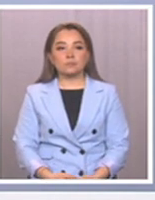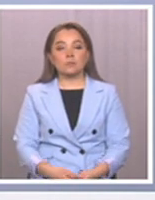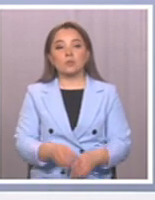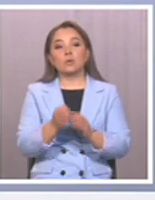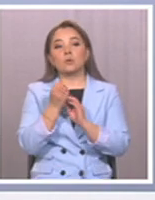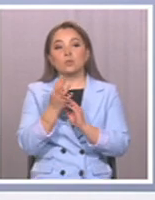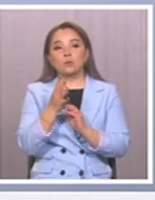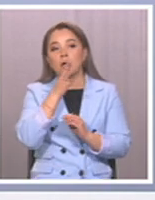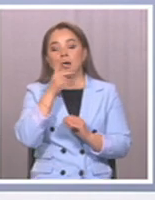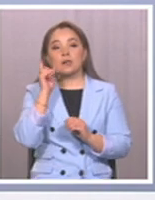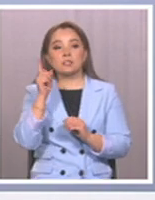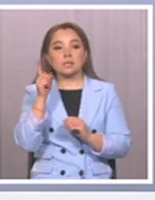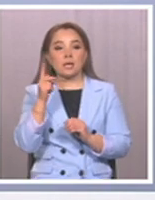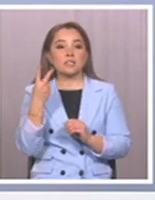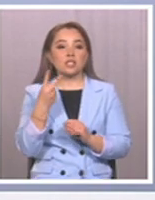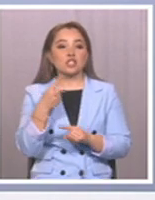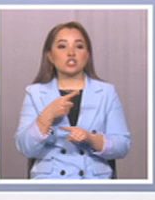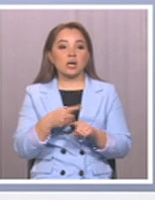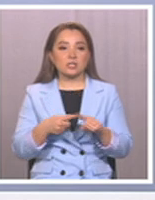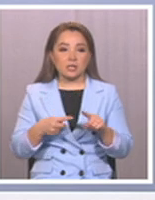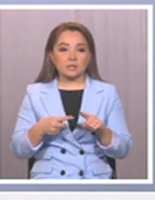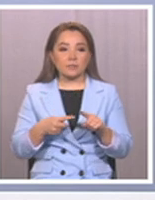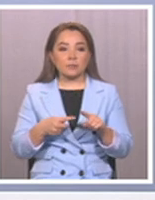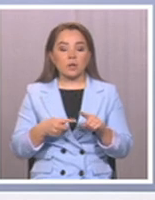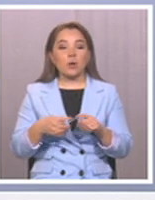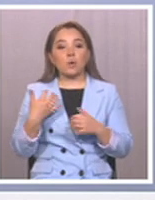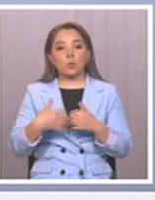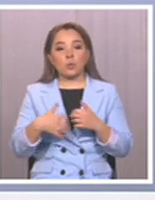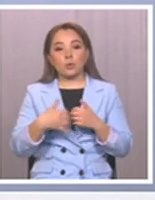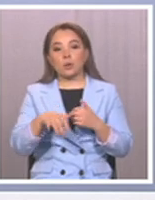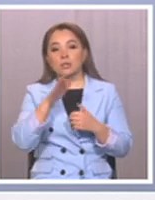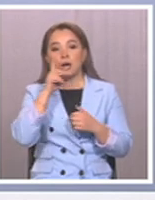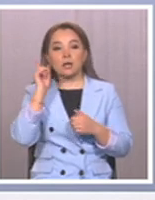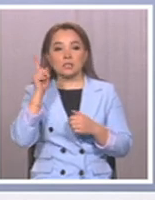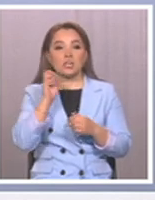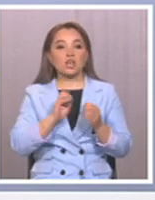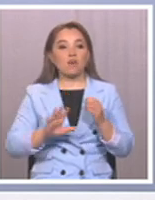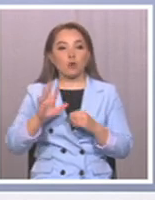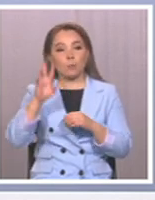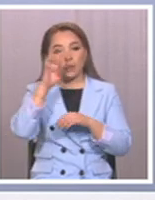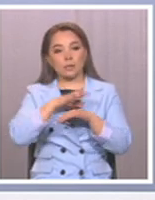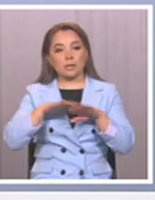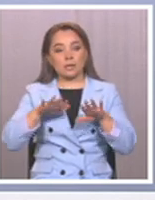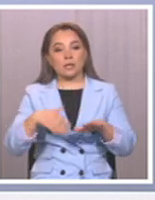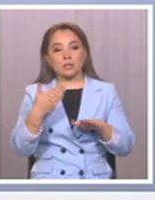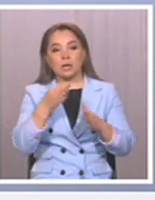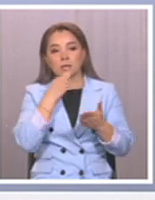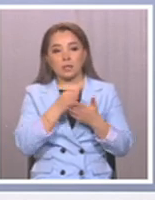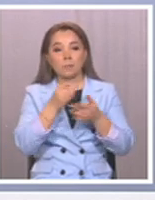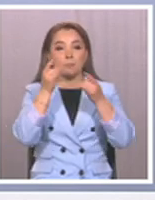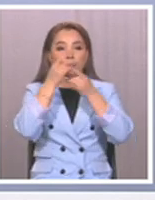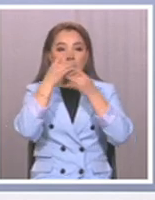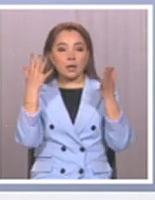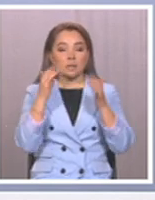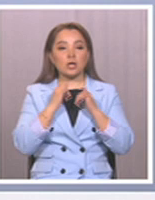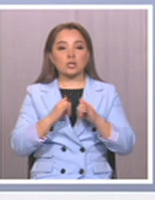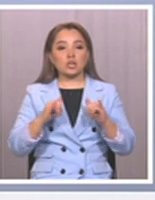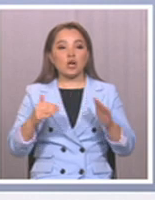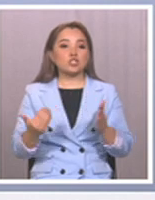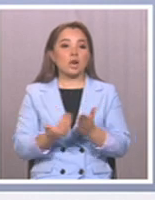14-шы ғасырдың екінші жартысынан орта ғасырлық Европа елдерінде мәдениеттің жаңа